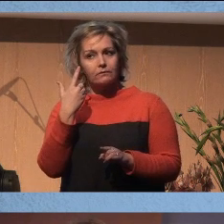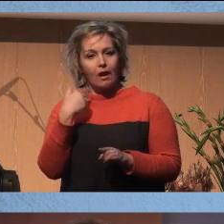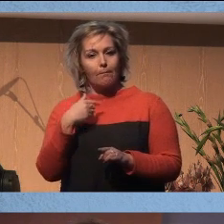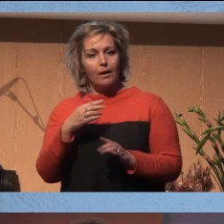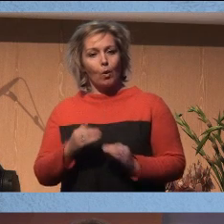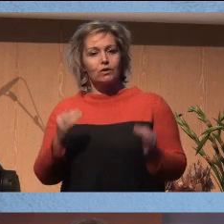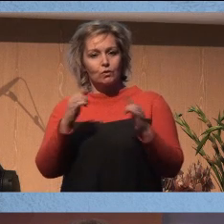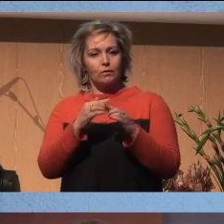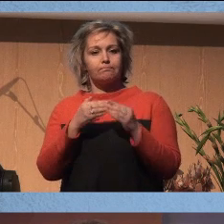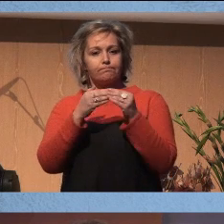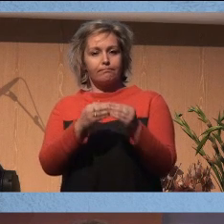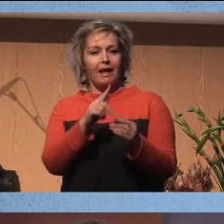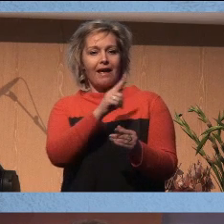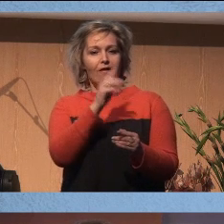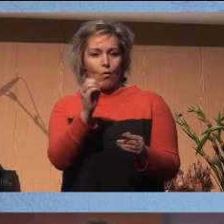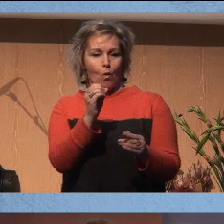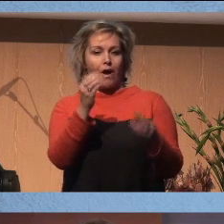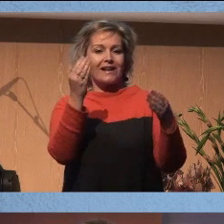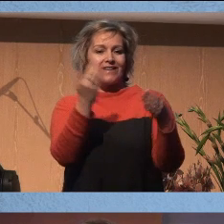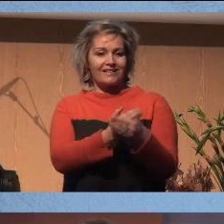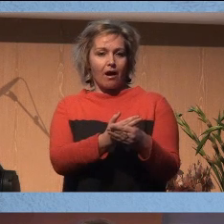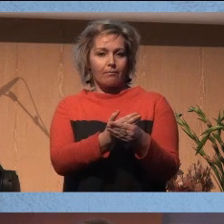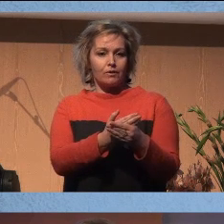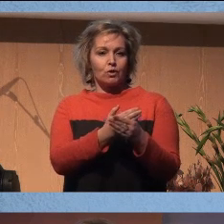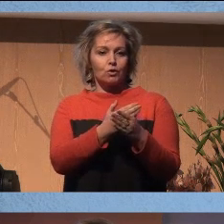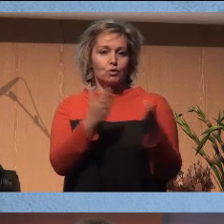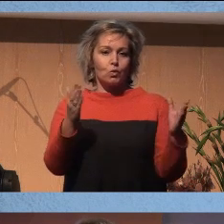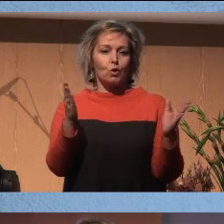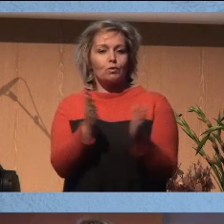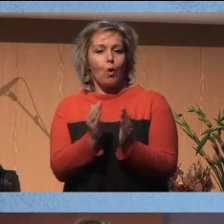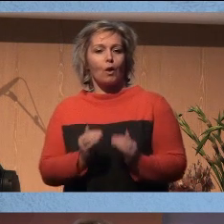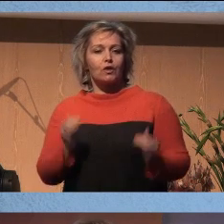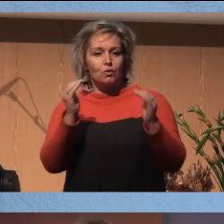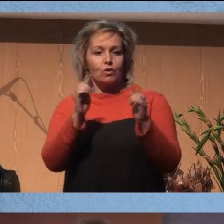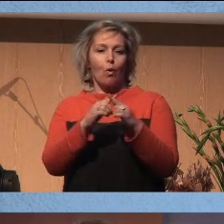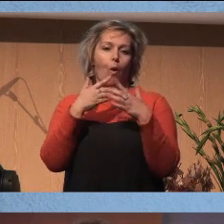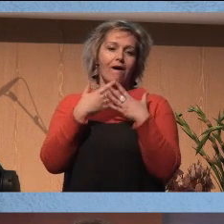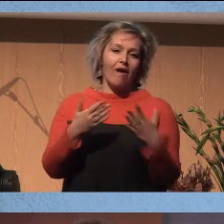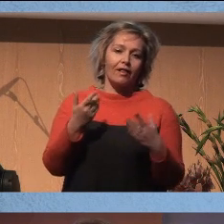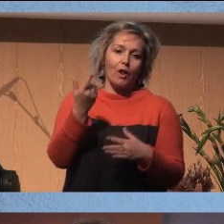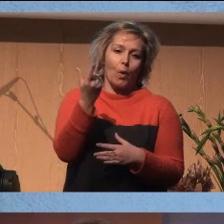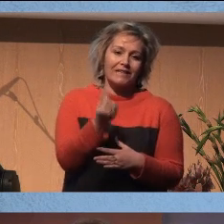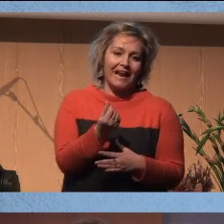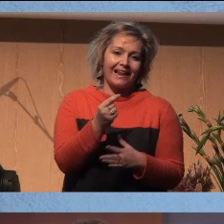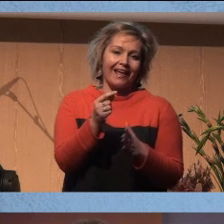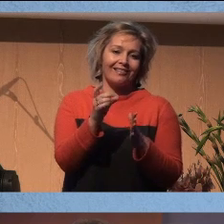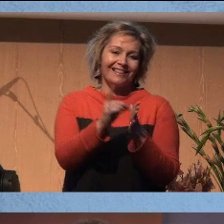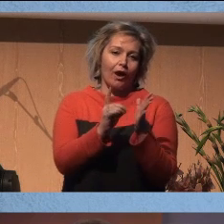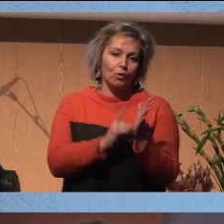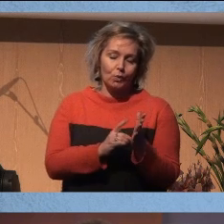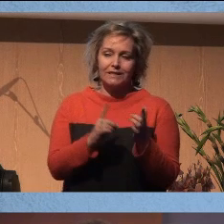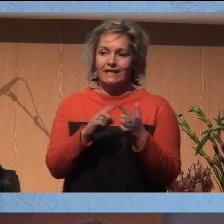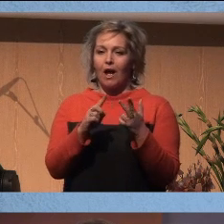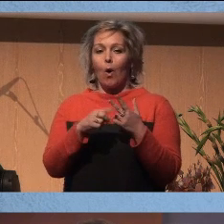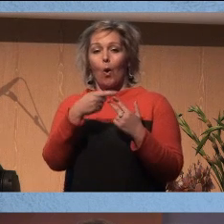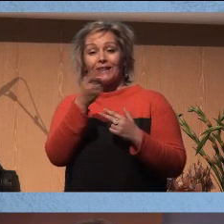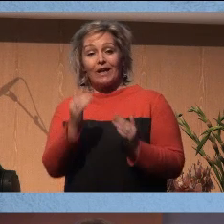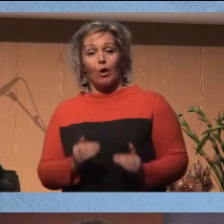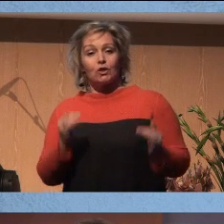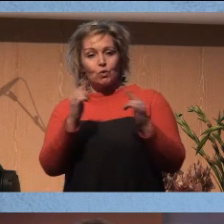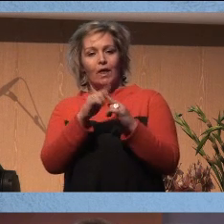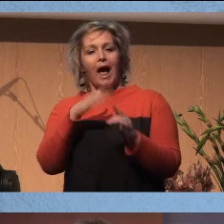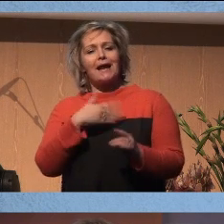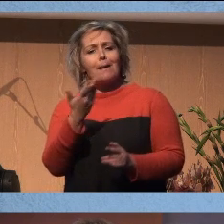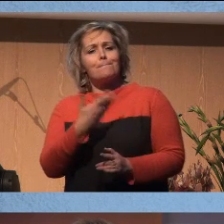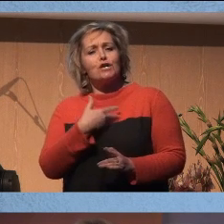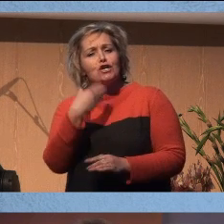står tilsluttet av FFO-fellesskapet. Store og små organisasjoner, vanlige og sjeldne diagnoser. Og i disse organisasjonene